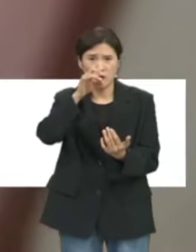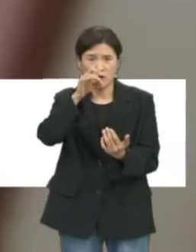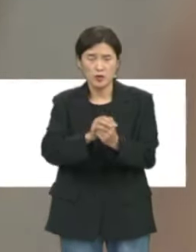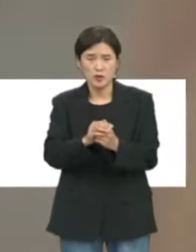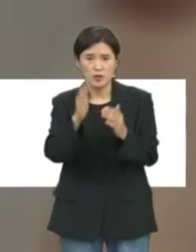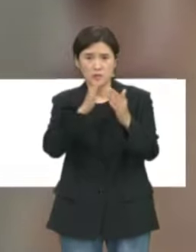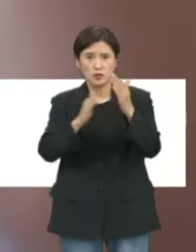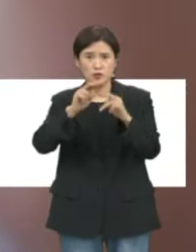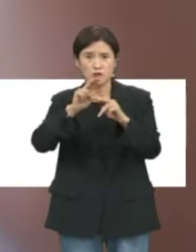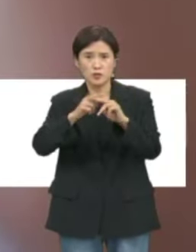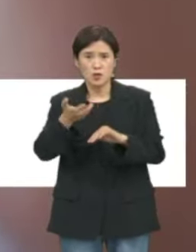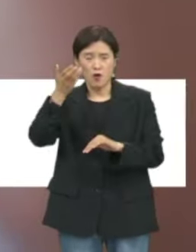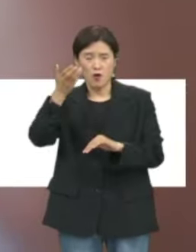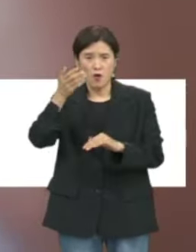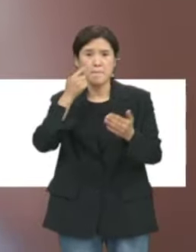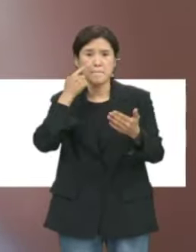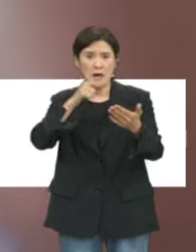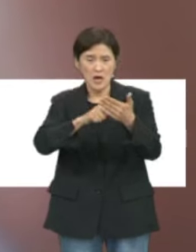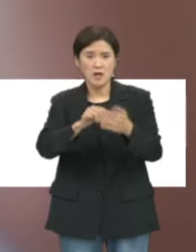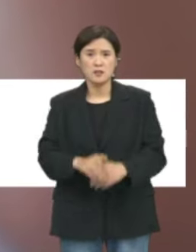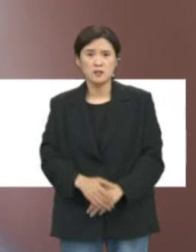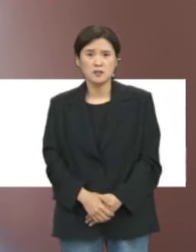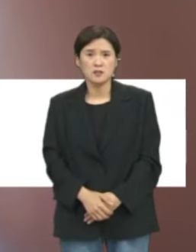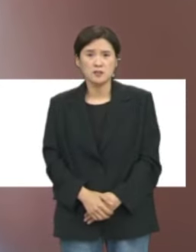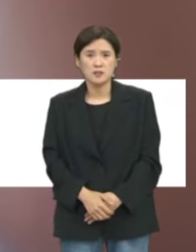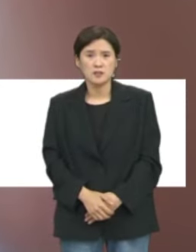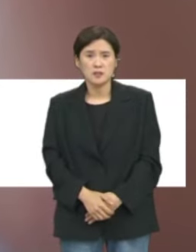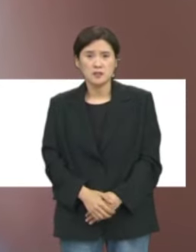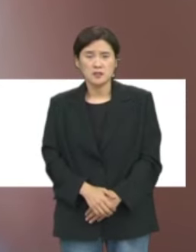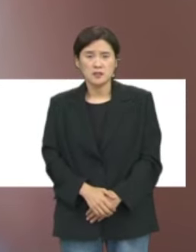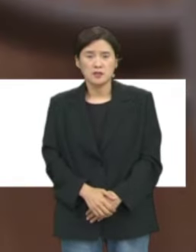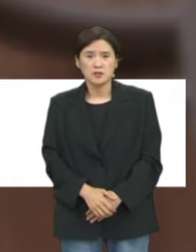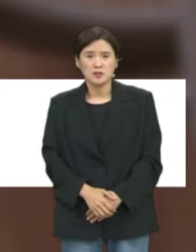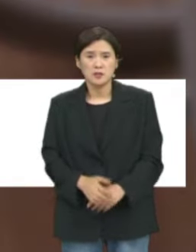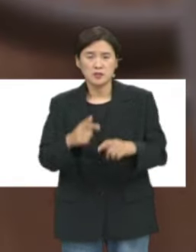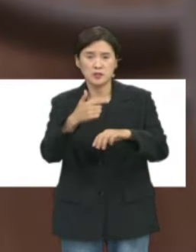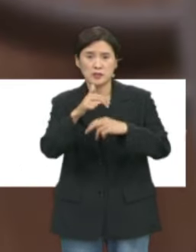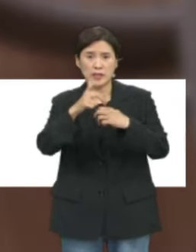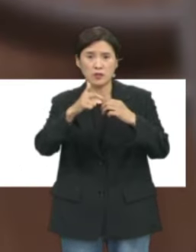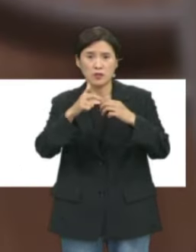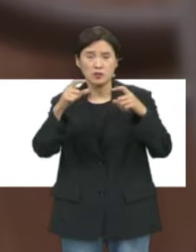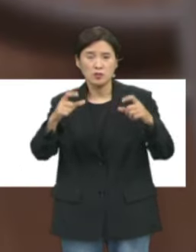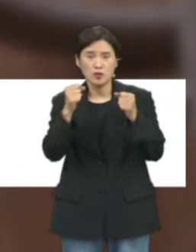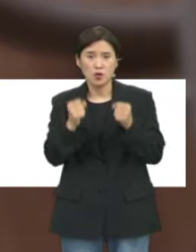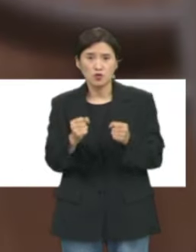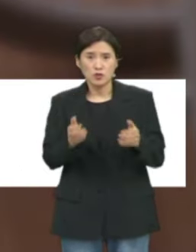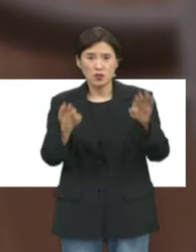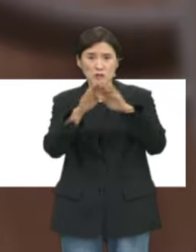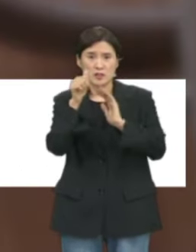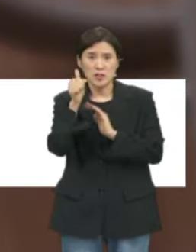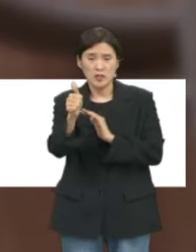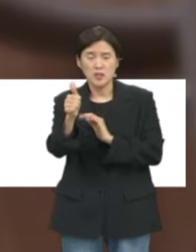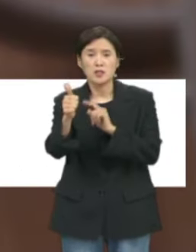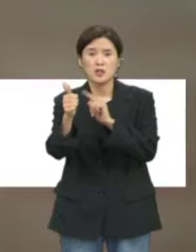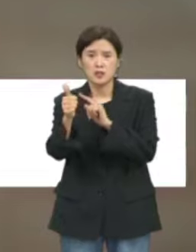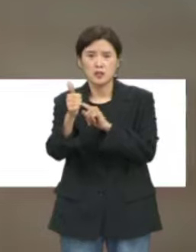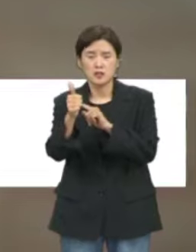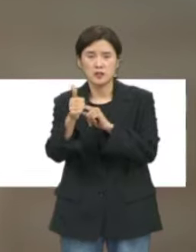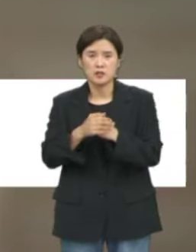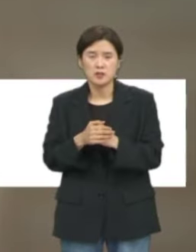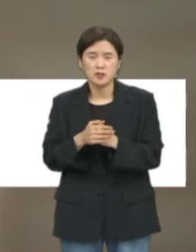정규직 전환한 사실이 드러났습니다 대전시에 따르면 대덕구의 장애인 거주 시설 시설장인 씨는